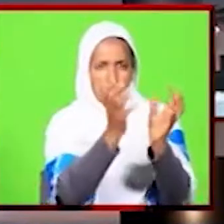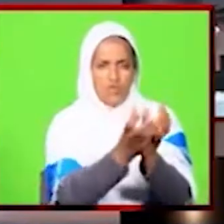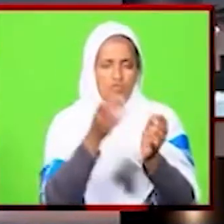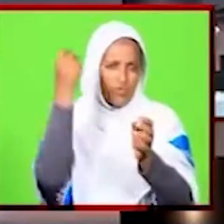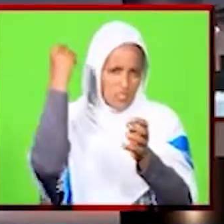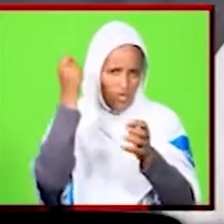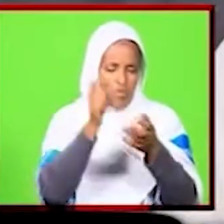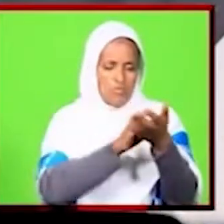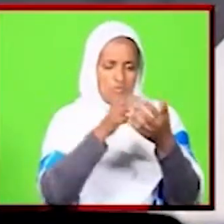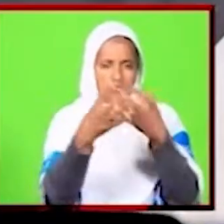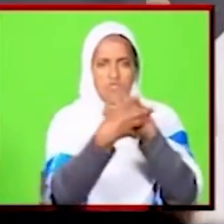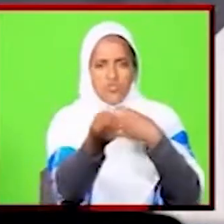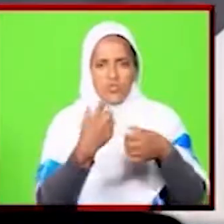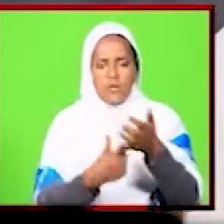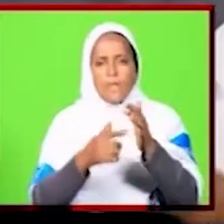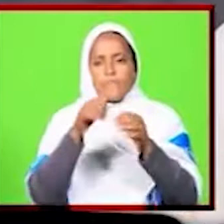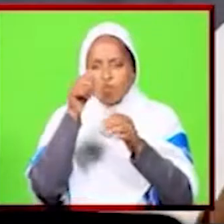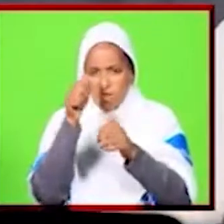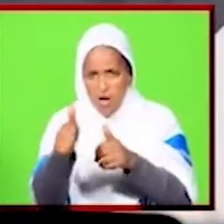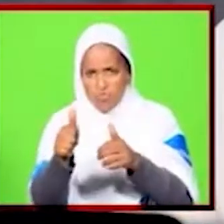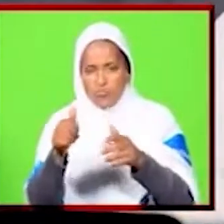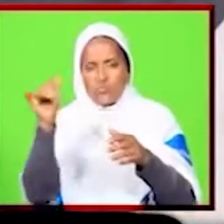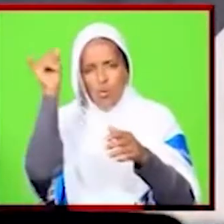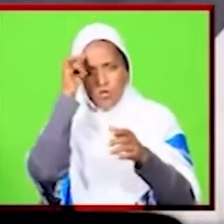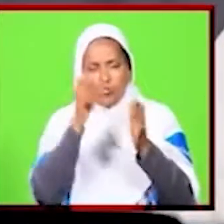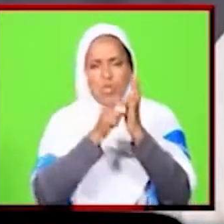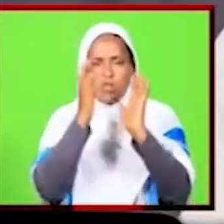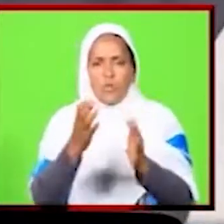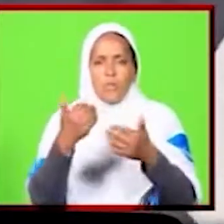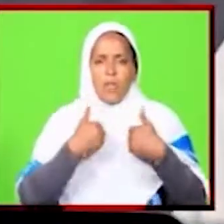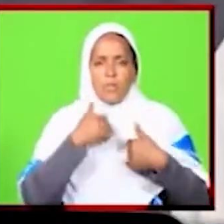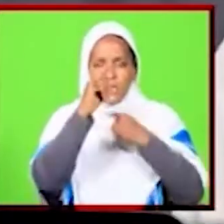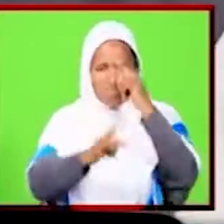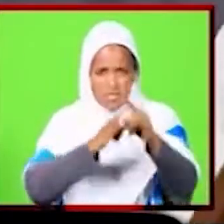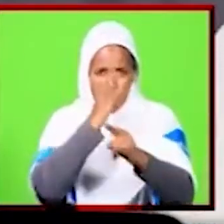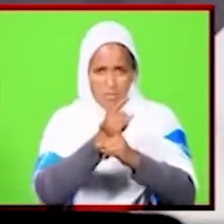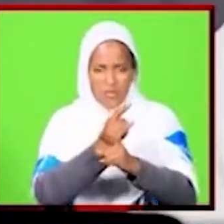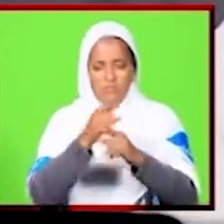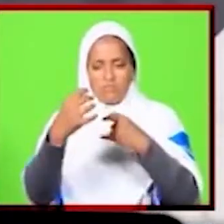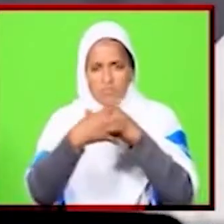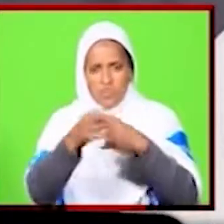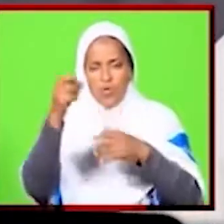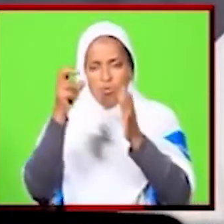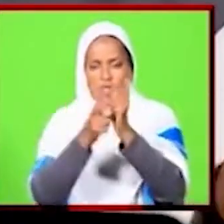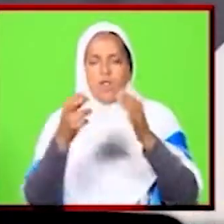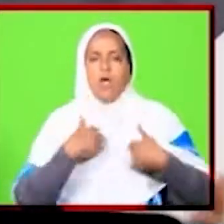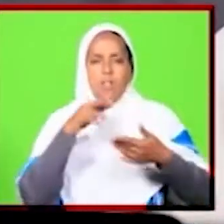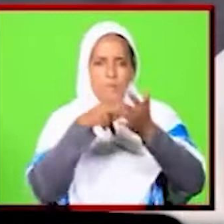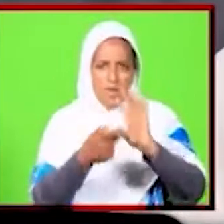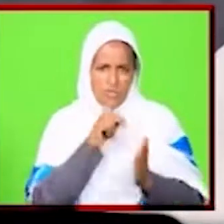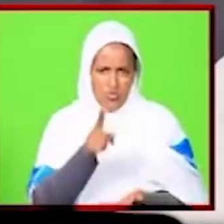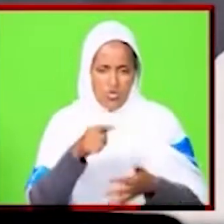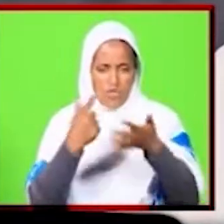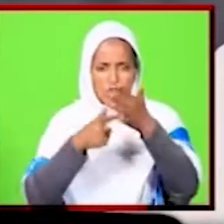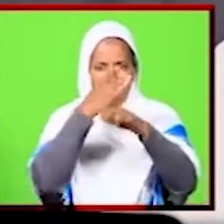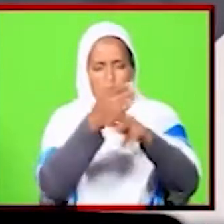የተወሰነ ክፍሉ ጥንታዊ ቅጂ ማኑስክሪፕት ተገኘ። ስለዚህ ኦልሞስት ራሱ ዮሐንስ ወንጌላዊ በነበረበት ዘመን የተቀዳ ከዮሐንስ ወንጌል የተቀዳ ወንጌል